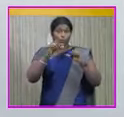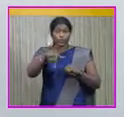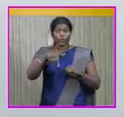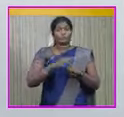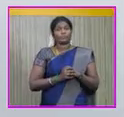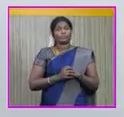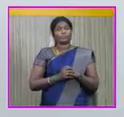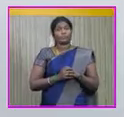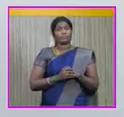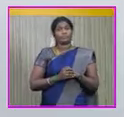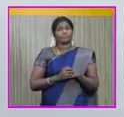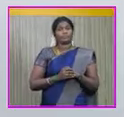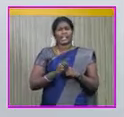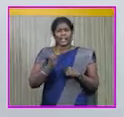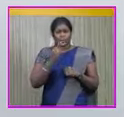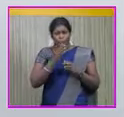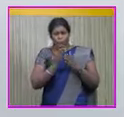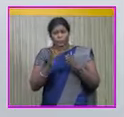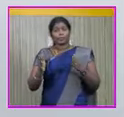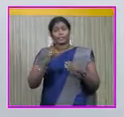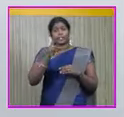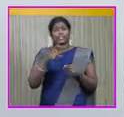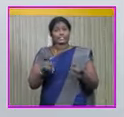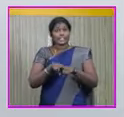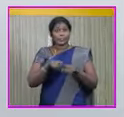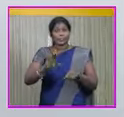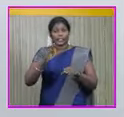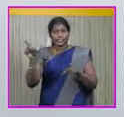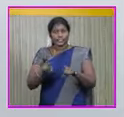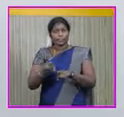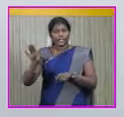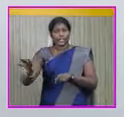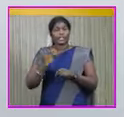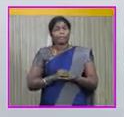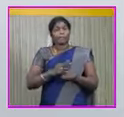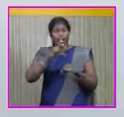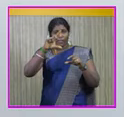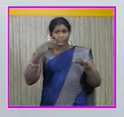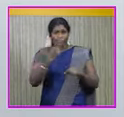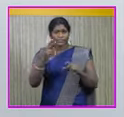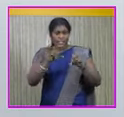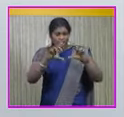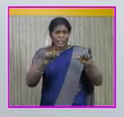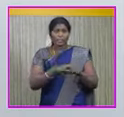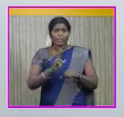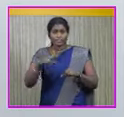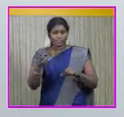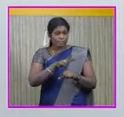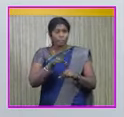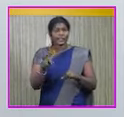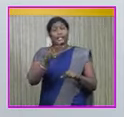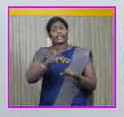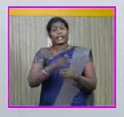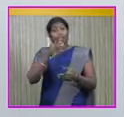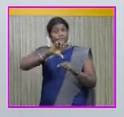முக்கோணத்தின் ஏதோ ஒரு பக்கத்துக்கு இணையாக வந்து ஒரு பக்கம் இருக்குது. அந்த வரைஞ்ச பக்கம் எப்படி இருந்தது? மற்ற இரு பக்கங்களை